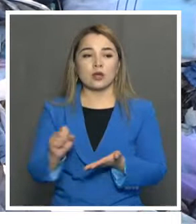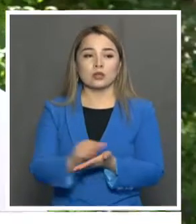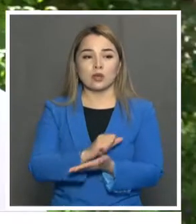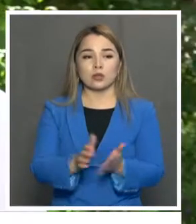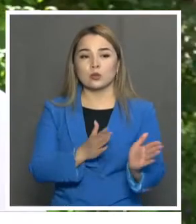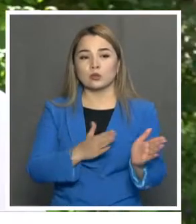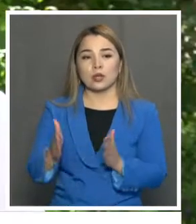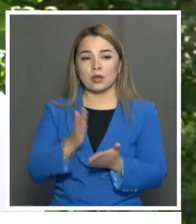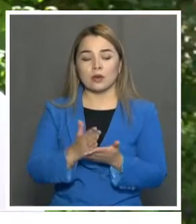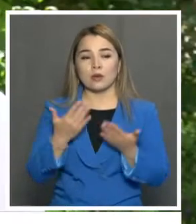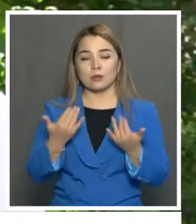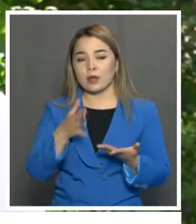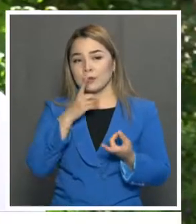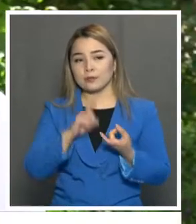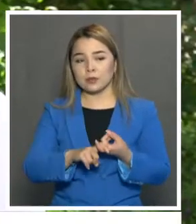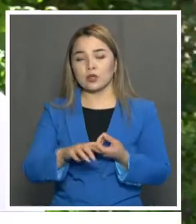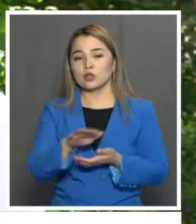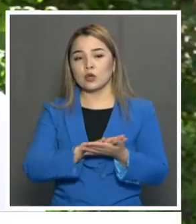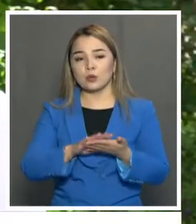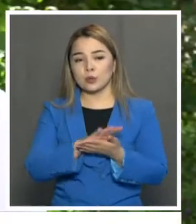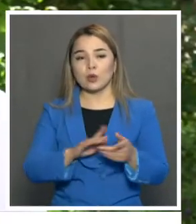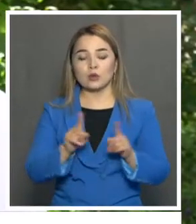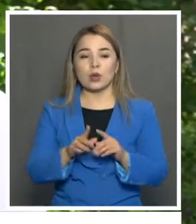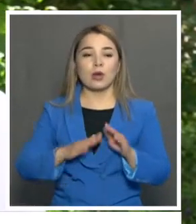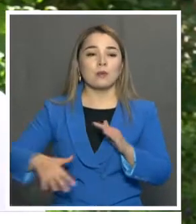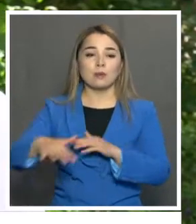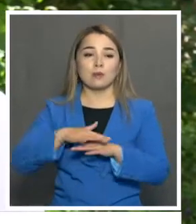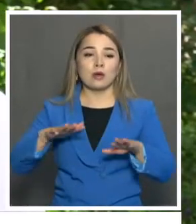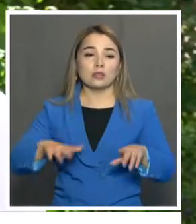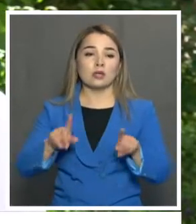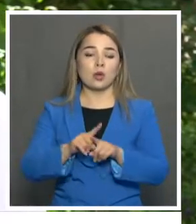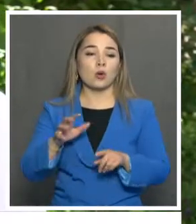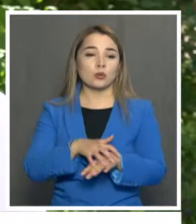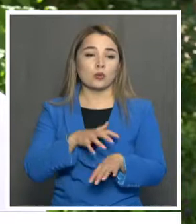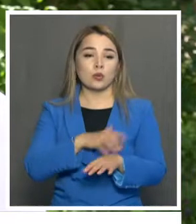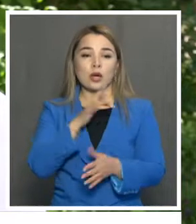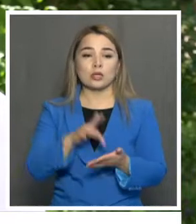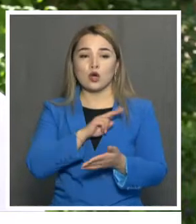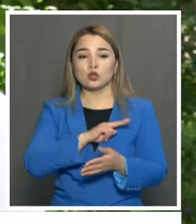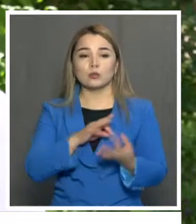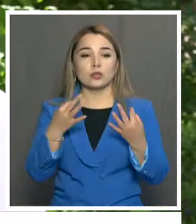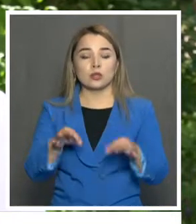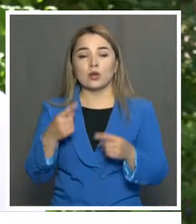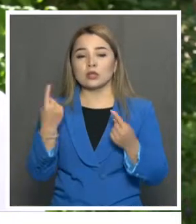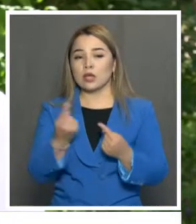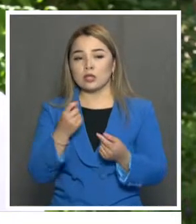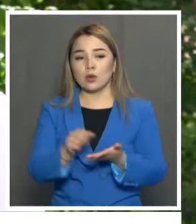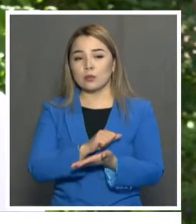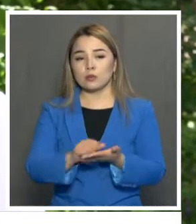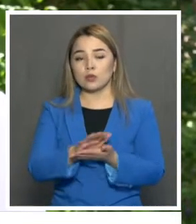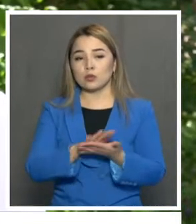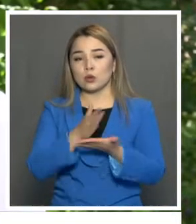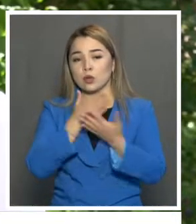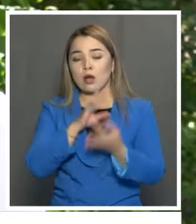түгел. Настоящий момент в городе нет ни одного законного полигона. Қазіргі уақытта Көкшетау қаласында жұмыс істеуге рұқсаты бар бірде-бір қоқыс полигоны